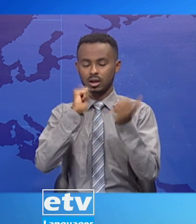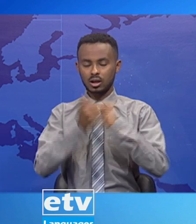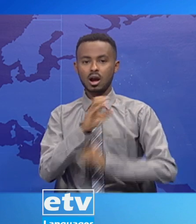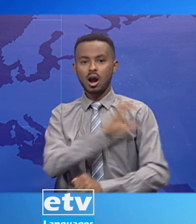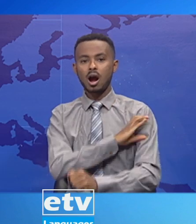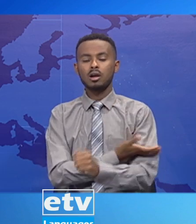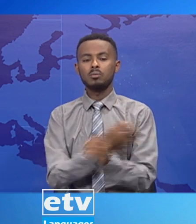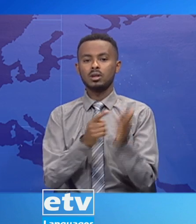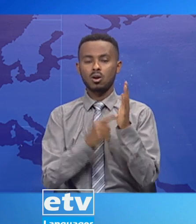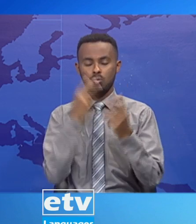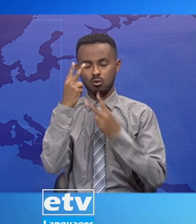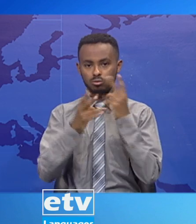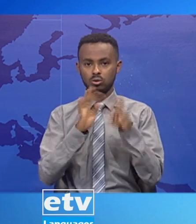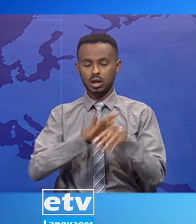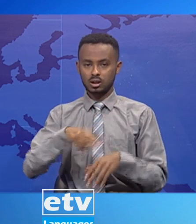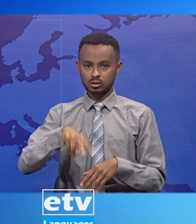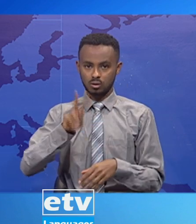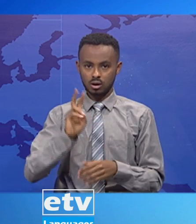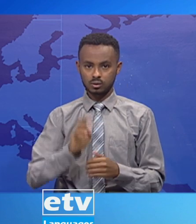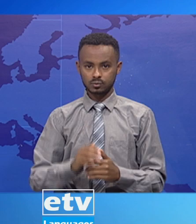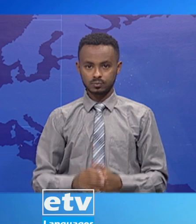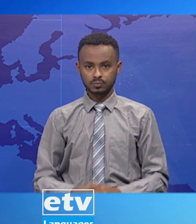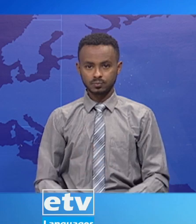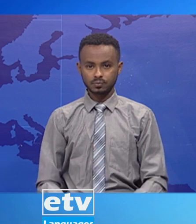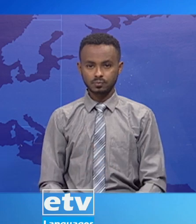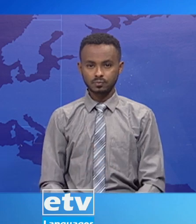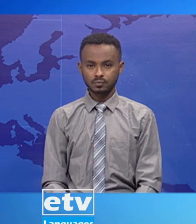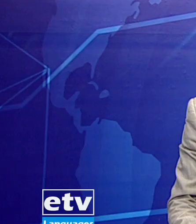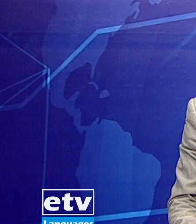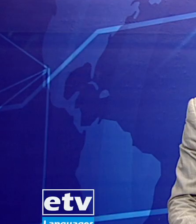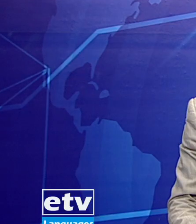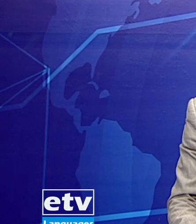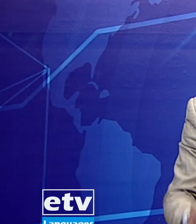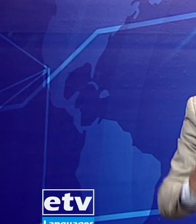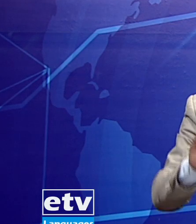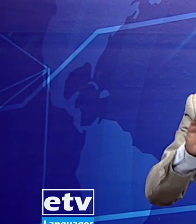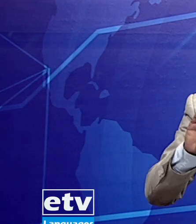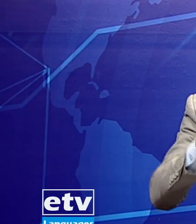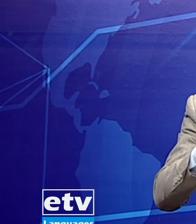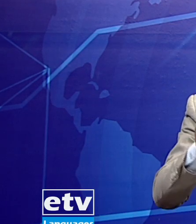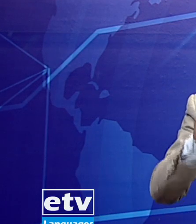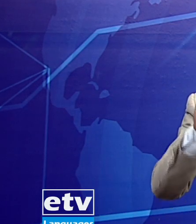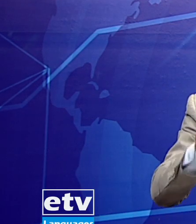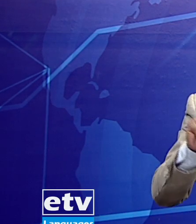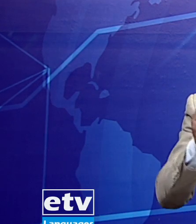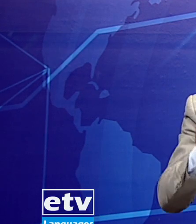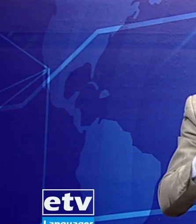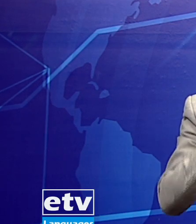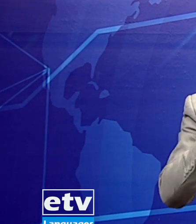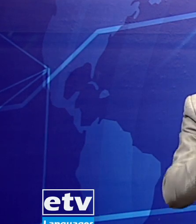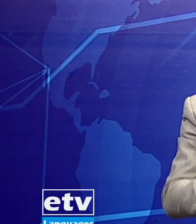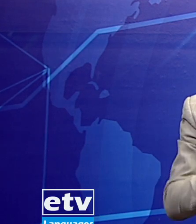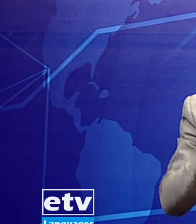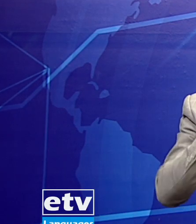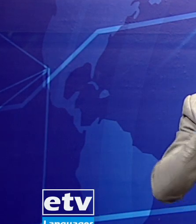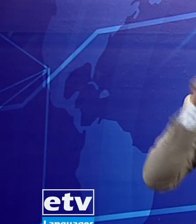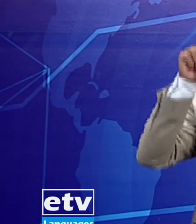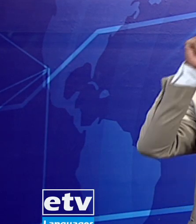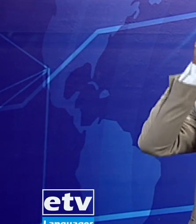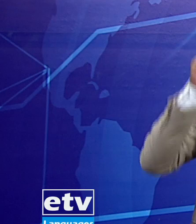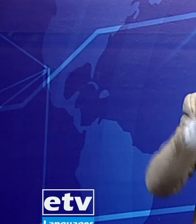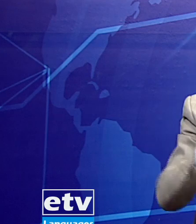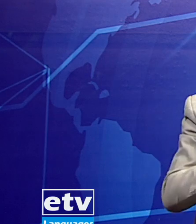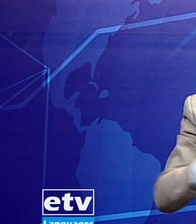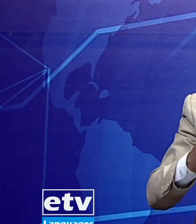አቅም እንዳለውም በጉብኝቱ ላይ ተነስቷል። ለኮማንደር አትሌት